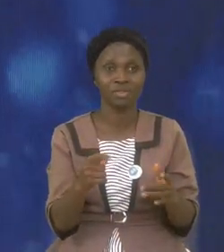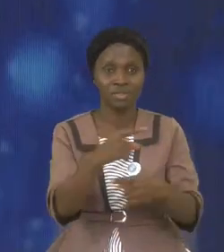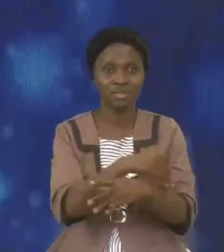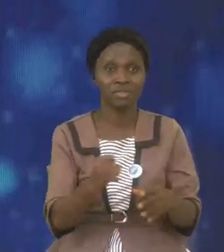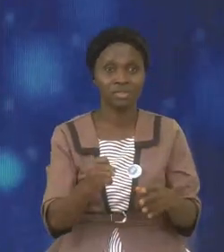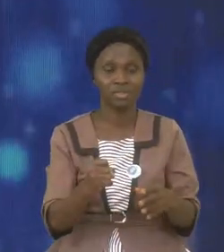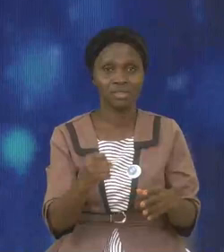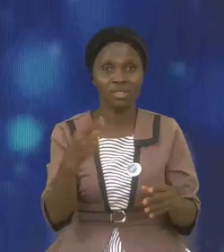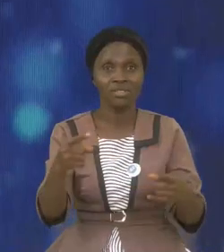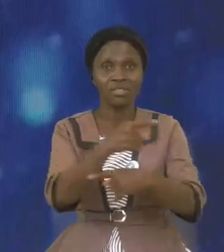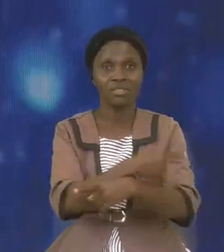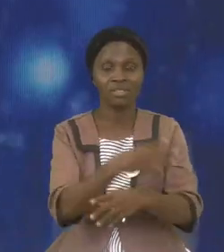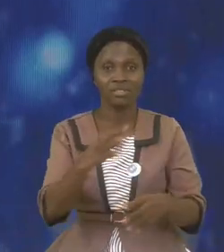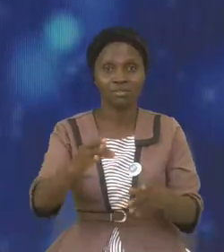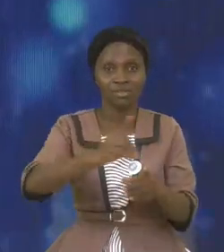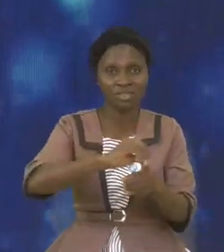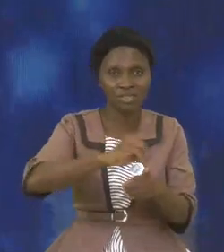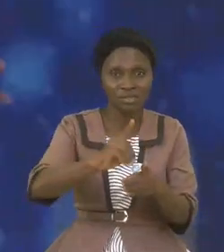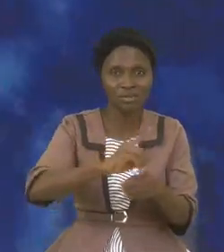Après le temps marqué,